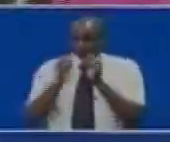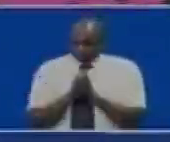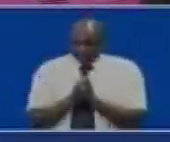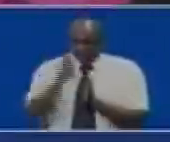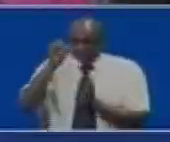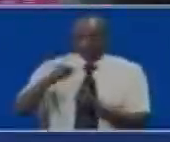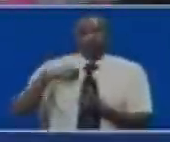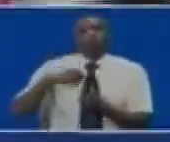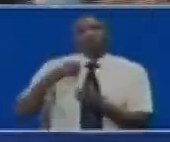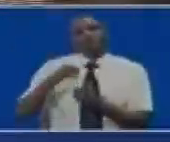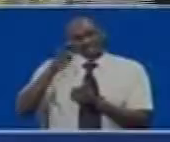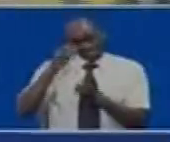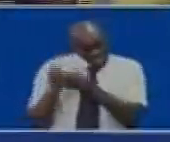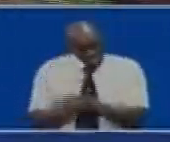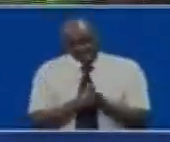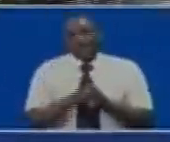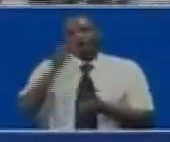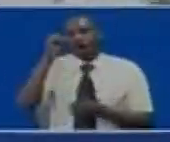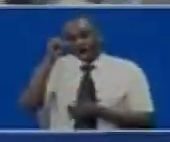wa Nyali Hezron Awiti.